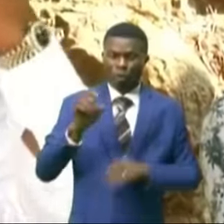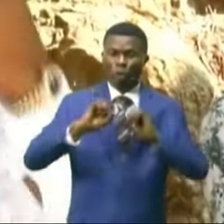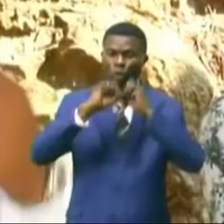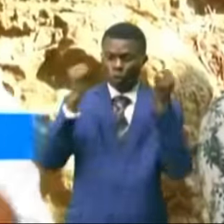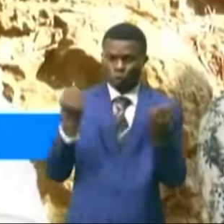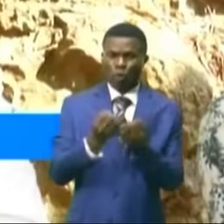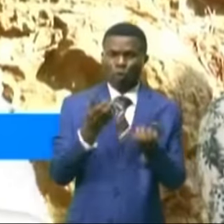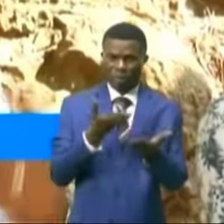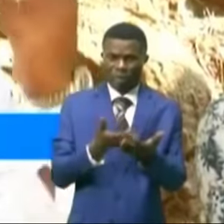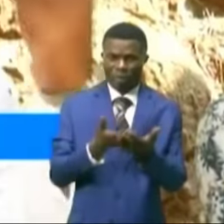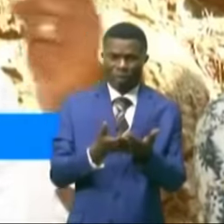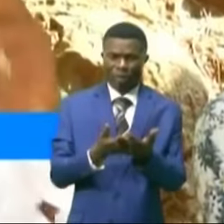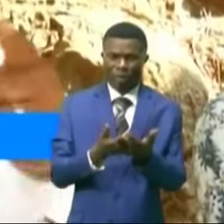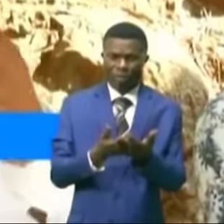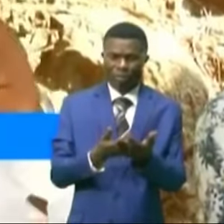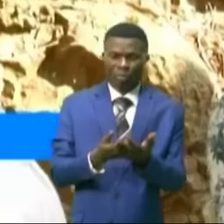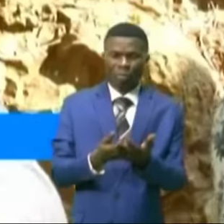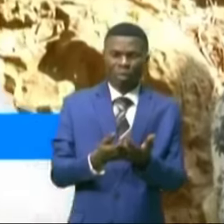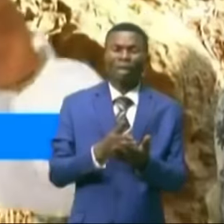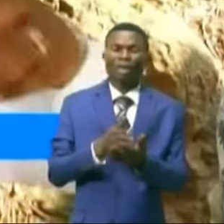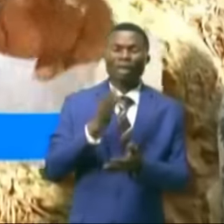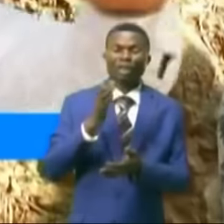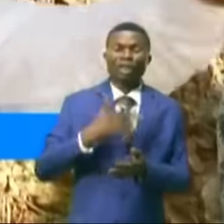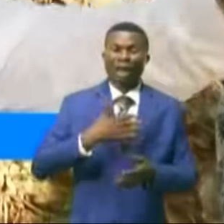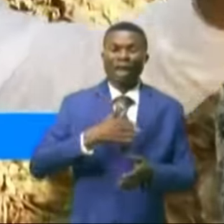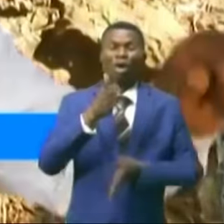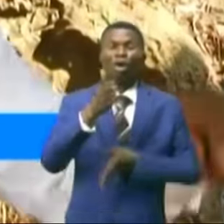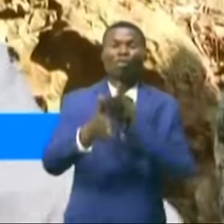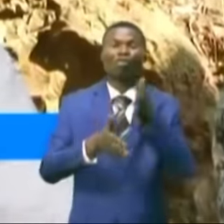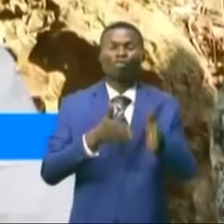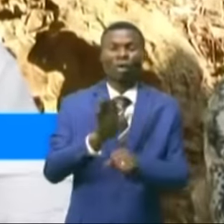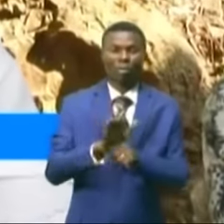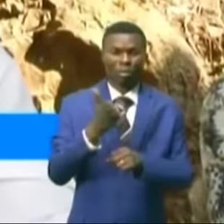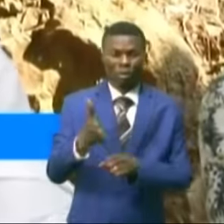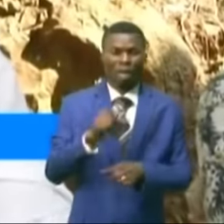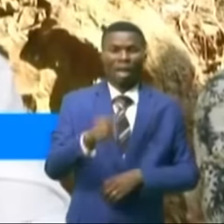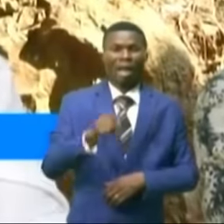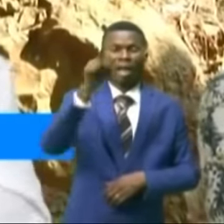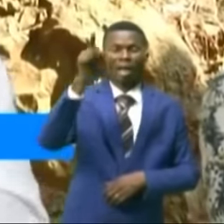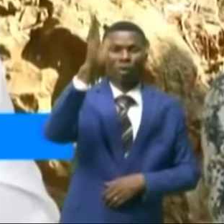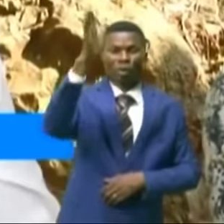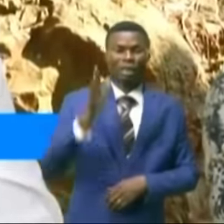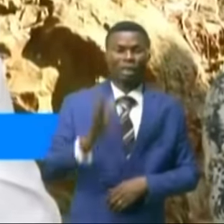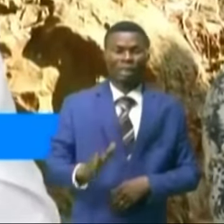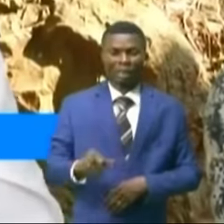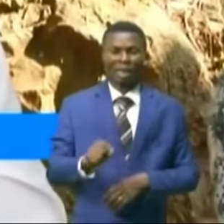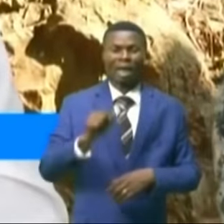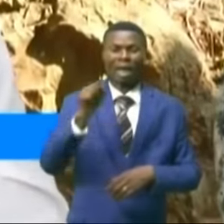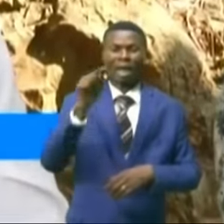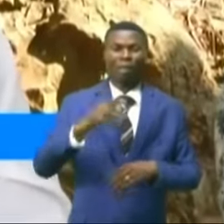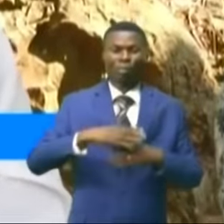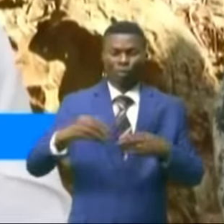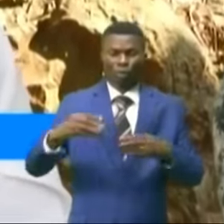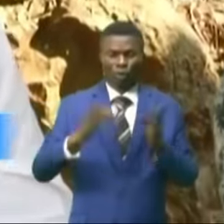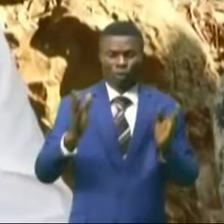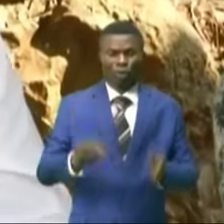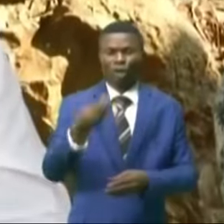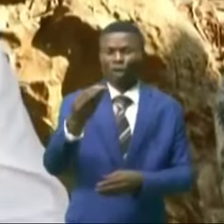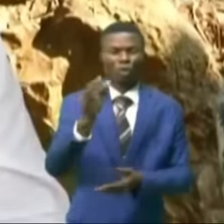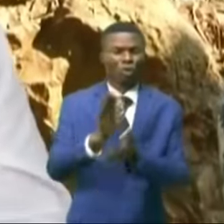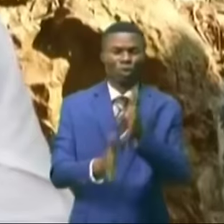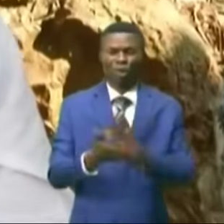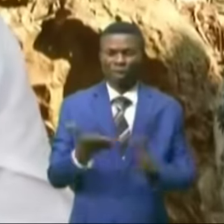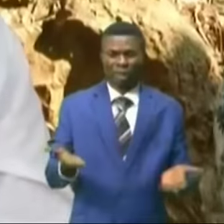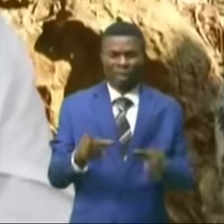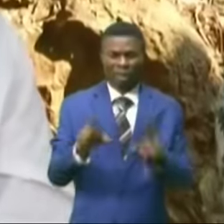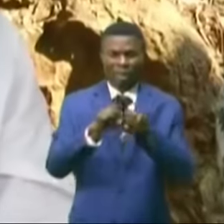société-là, qui a failli voler, il a déjà touché 1 500 000 de la MIBA, sans pour autant rien donner, et a